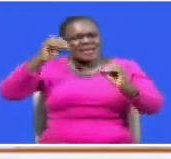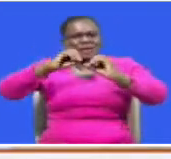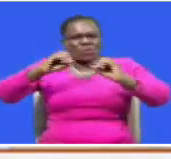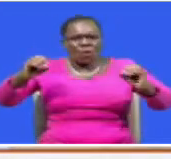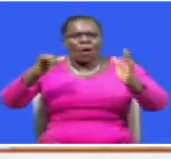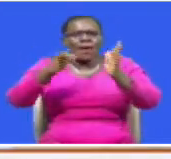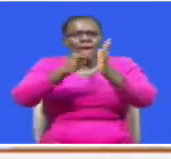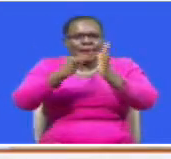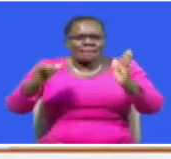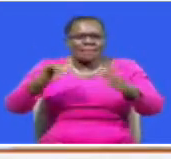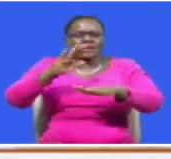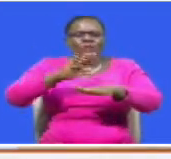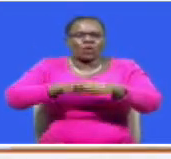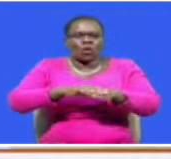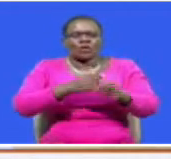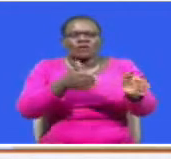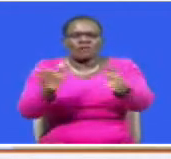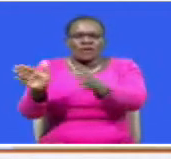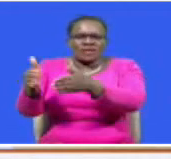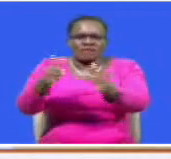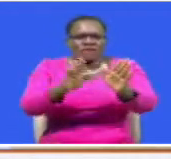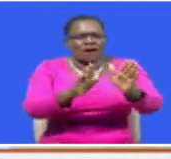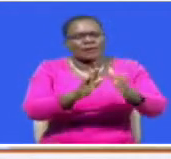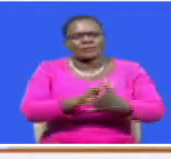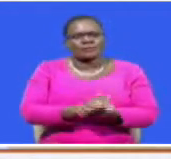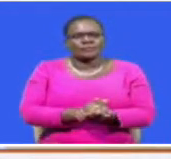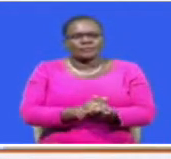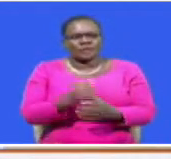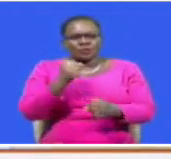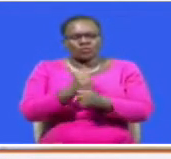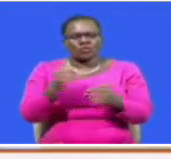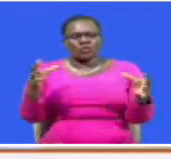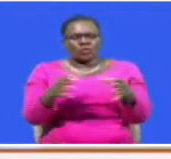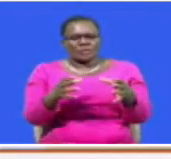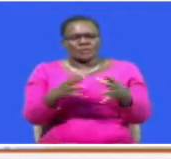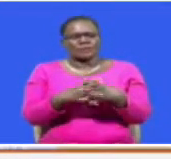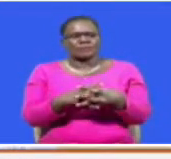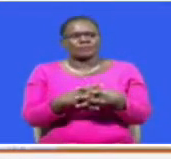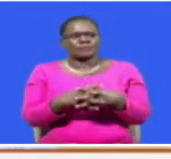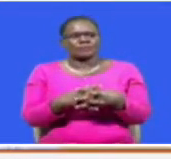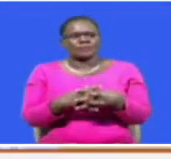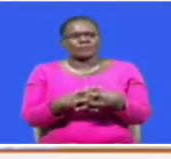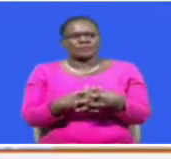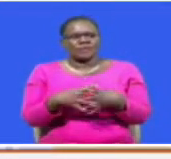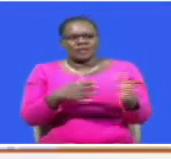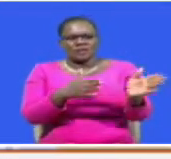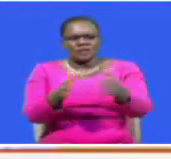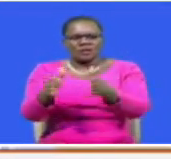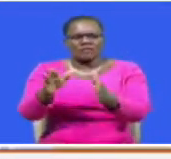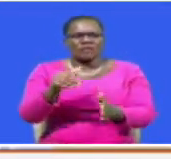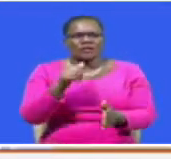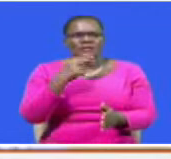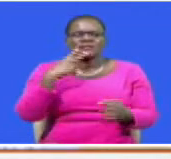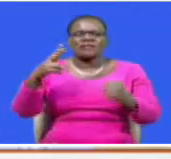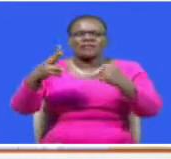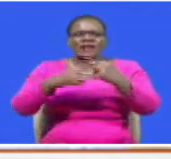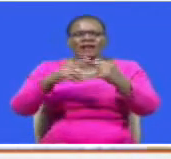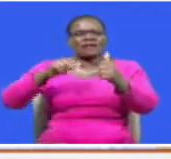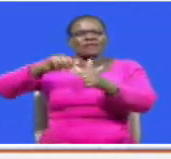the impact they're doing upstream, what it does to the communities downstream. Ewaso Nyiro is almost 700